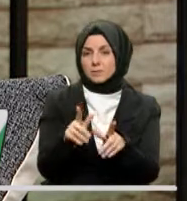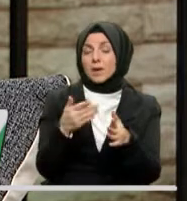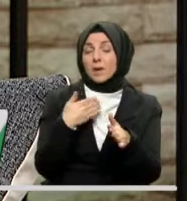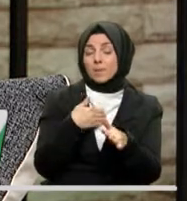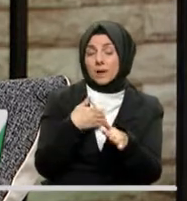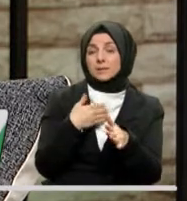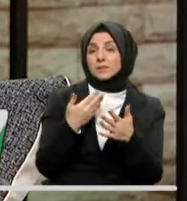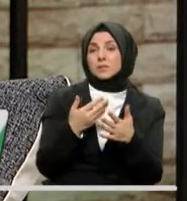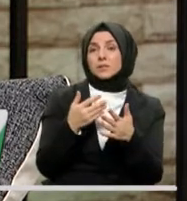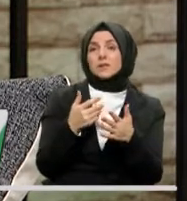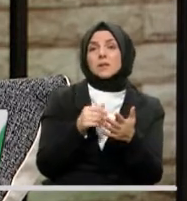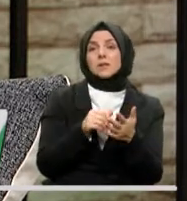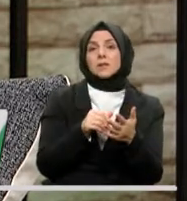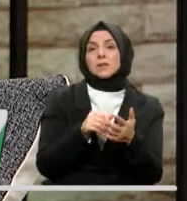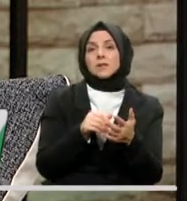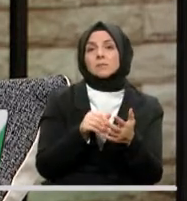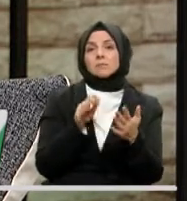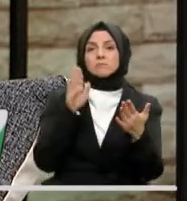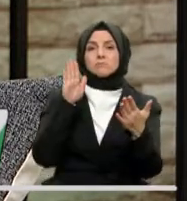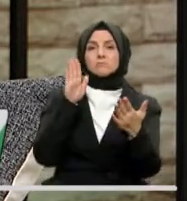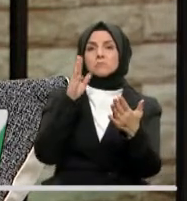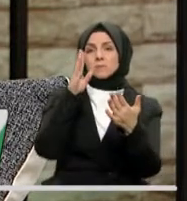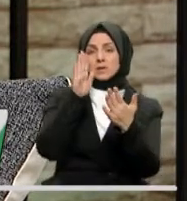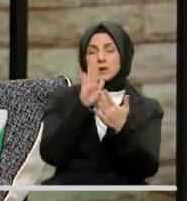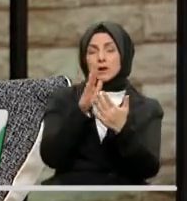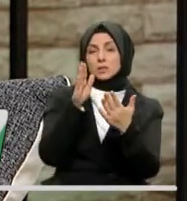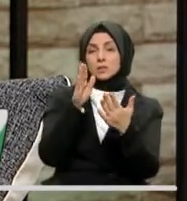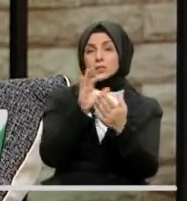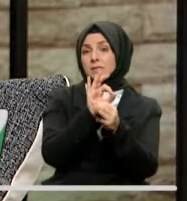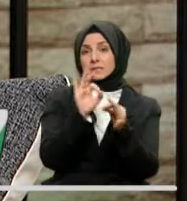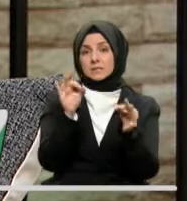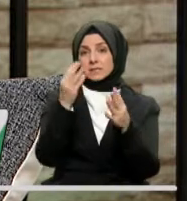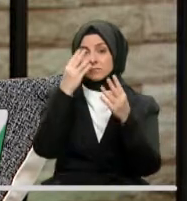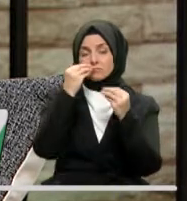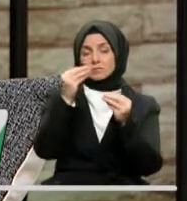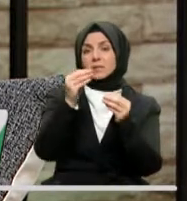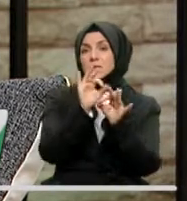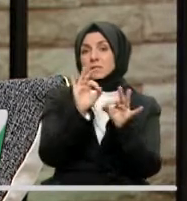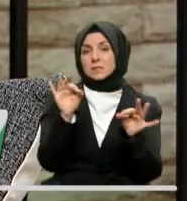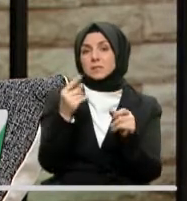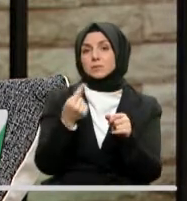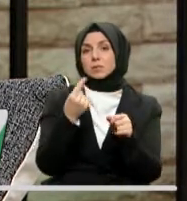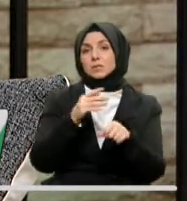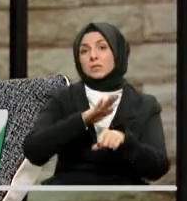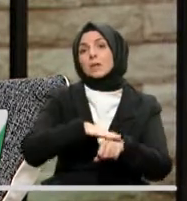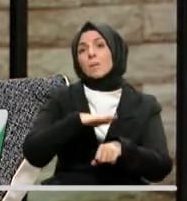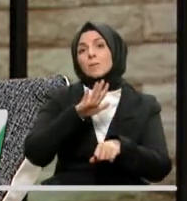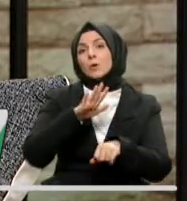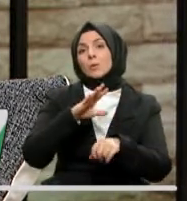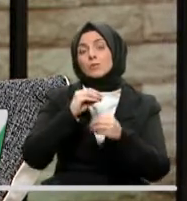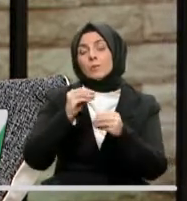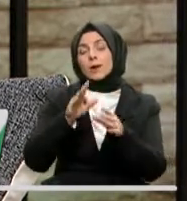Sevgi almaya ihtiyacının karşılanmasına layık birisi değilim Bunu çocuklukta kodladığı için işte yetişkinlikte de